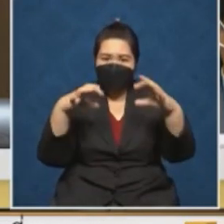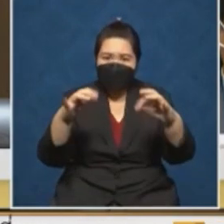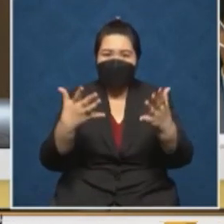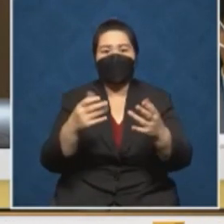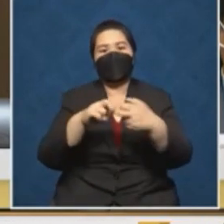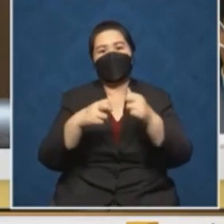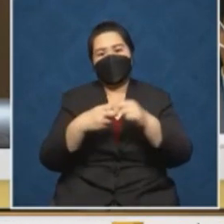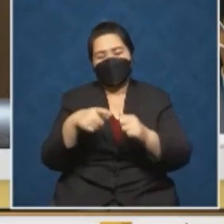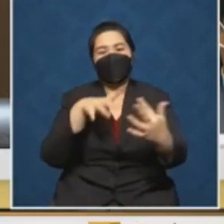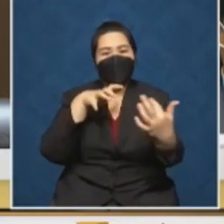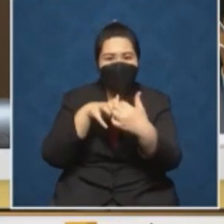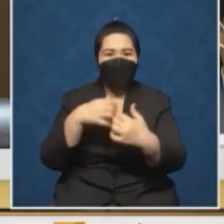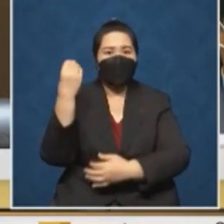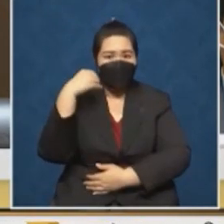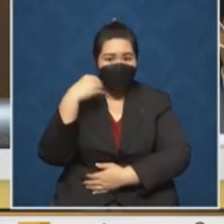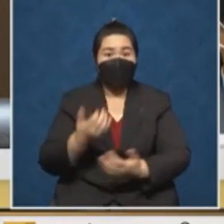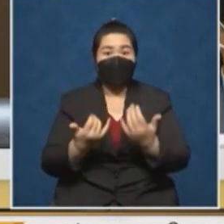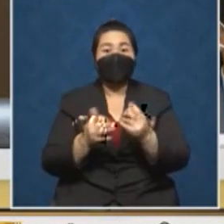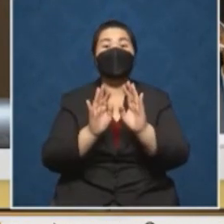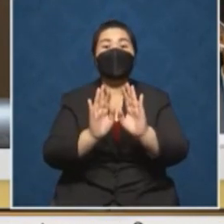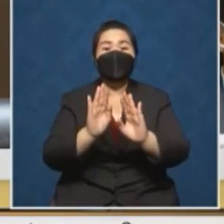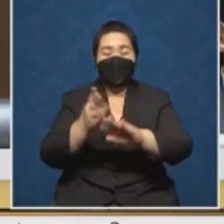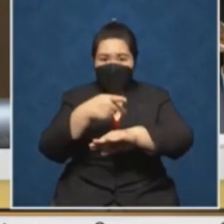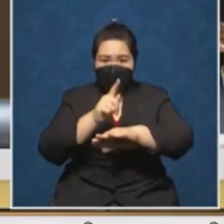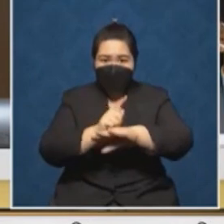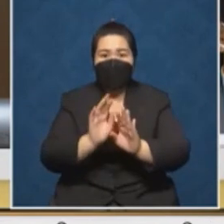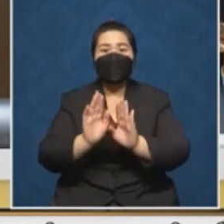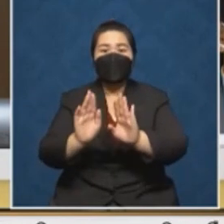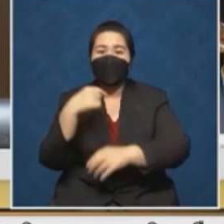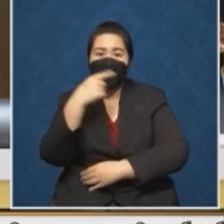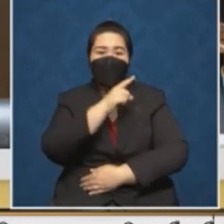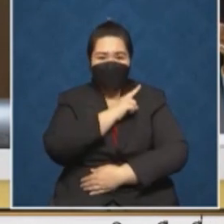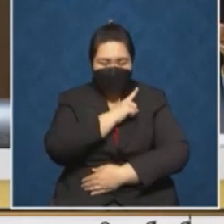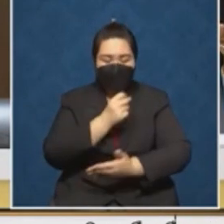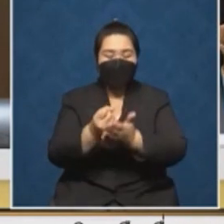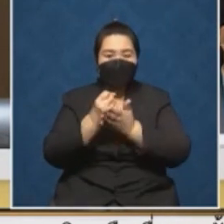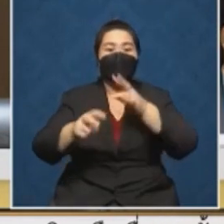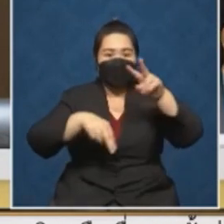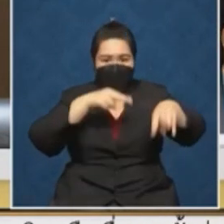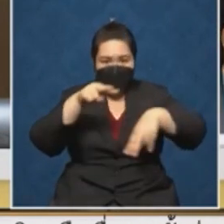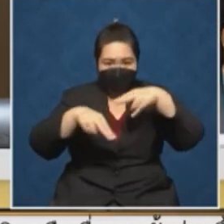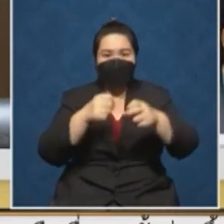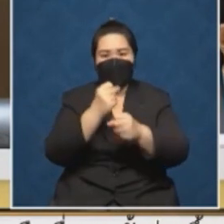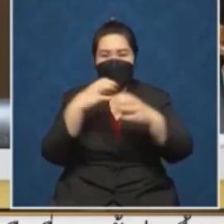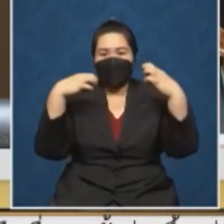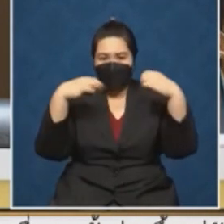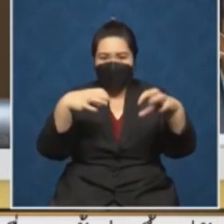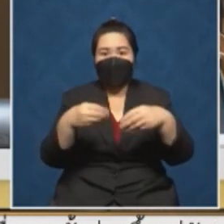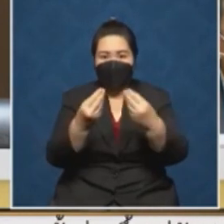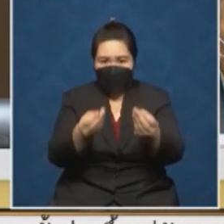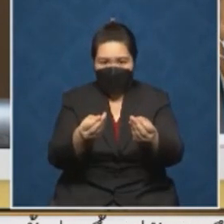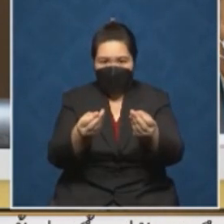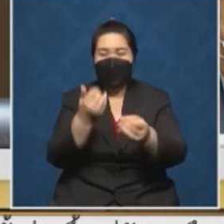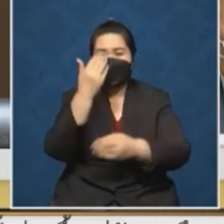ยครั้งก็ฝากท่านประธานไปถึงหน่วยงานที่เกี่ยวข้องเร่งตรวจสอบและติดตั้งเพื่อบรรเทาความเดือดร้อน